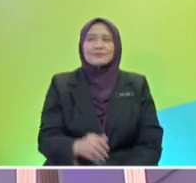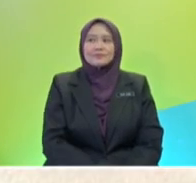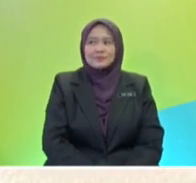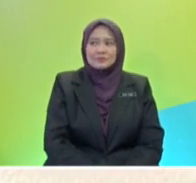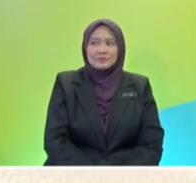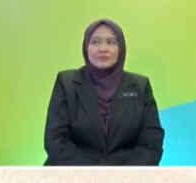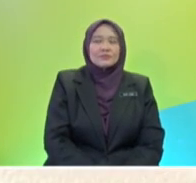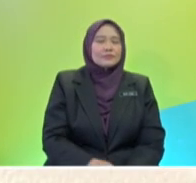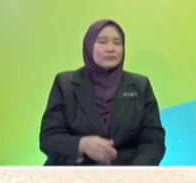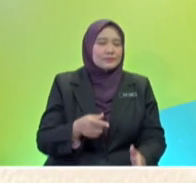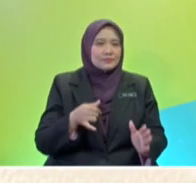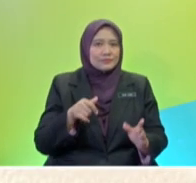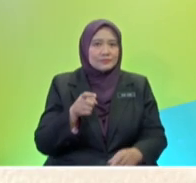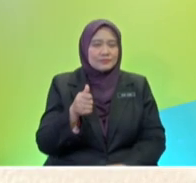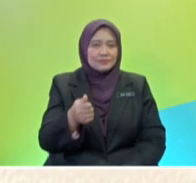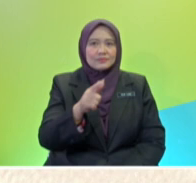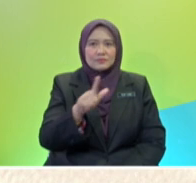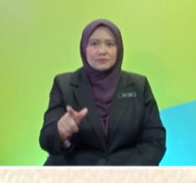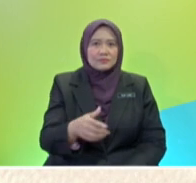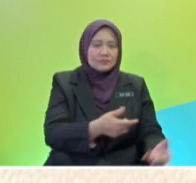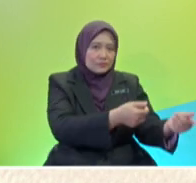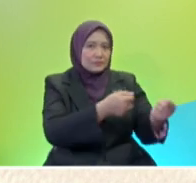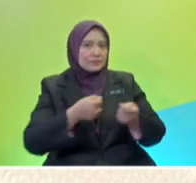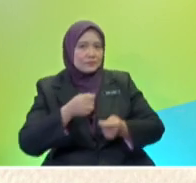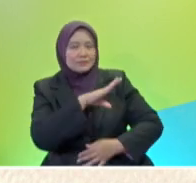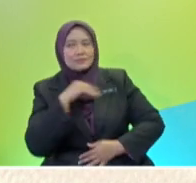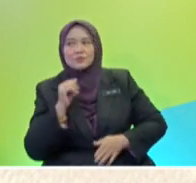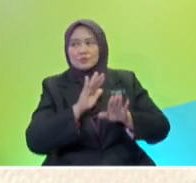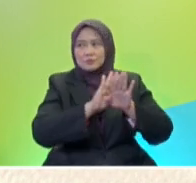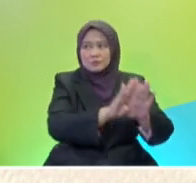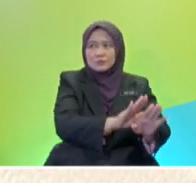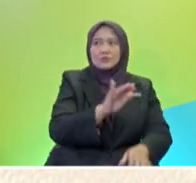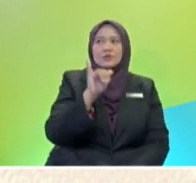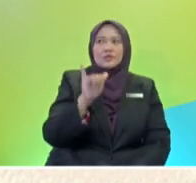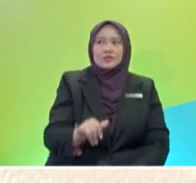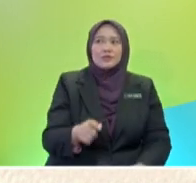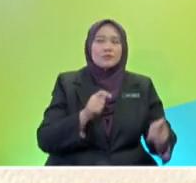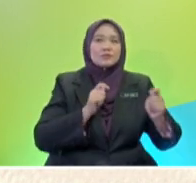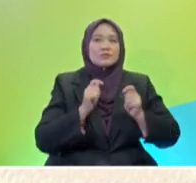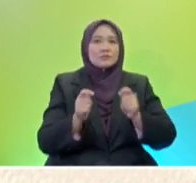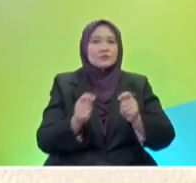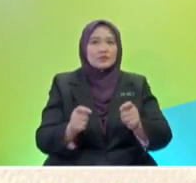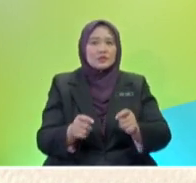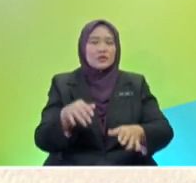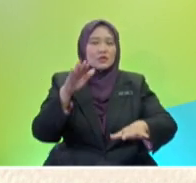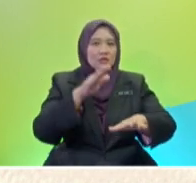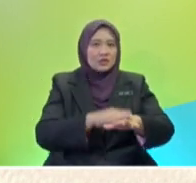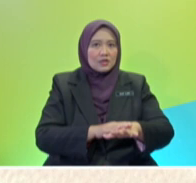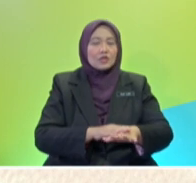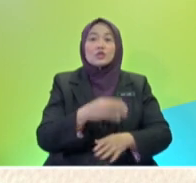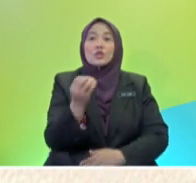tarikan dan tolakan yang bertindak ke atas sesuatu objek macam tarik-tarik